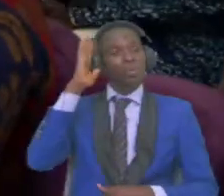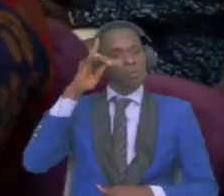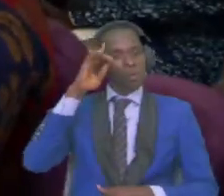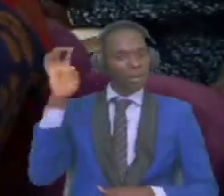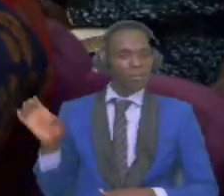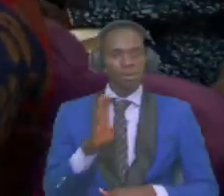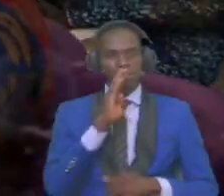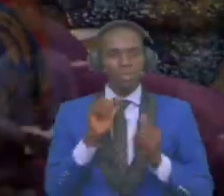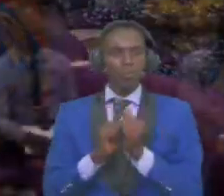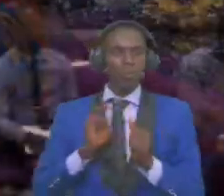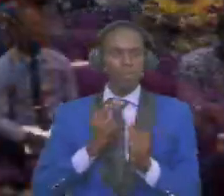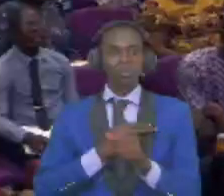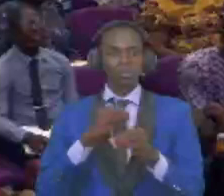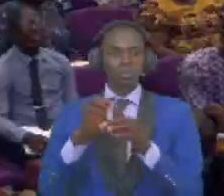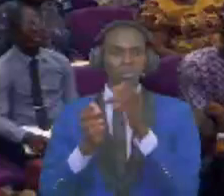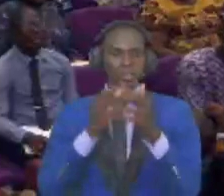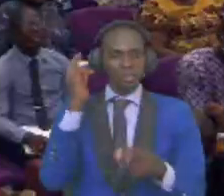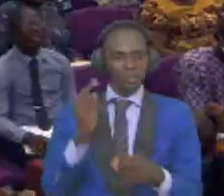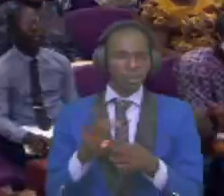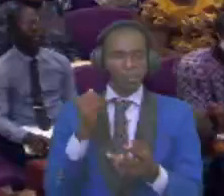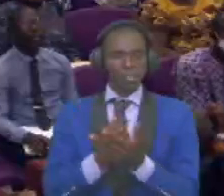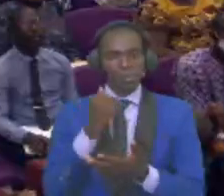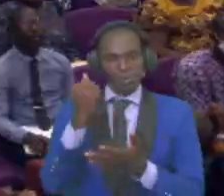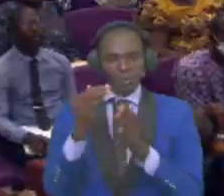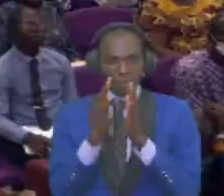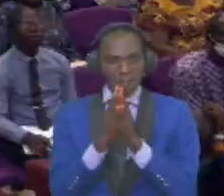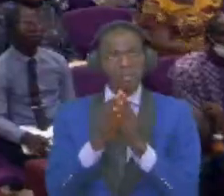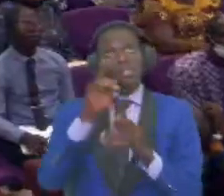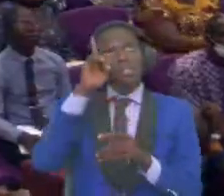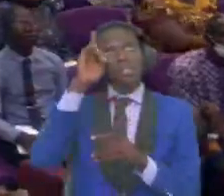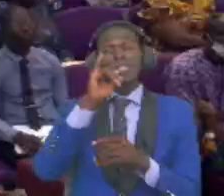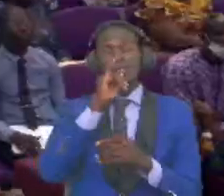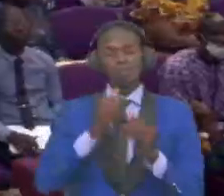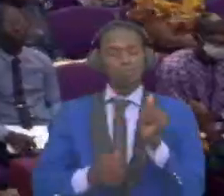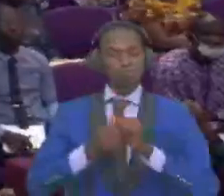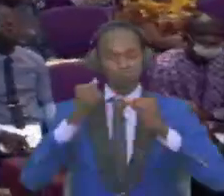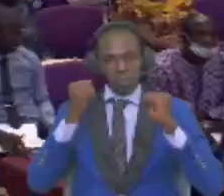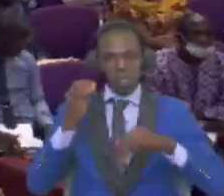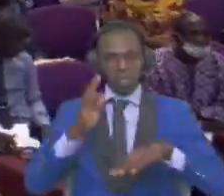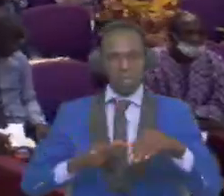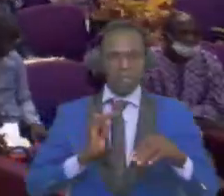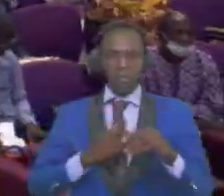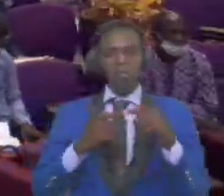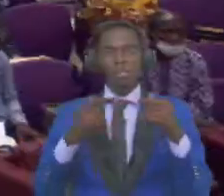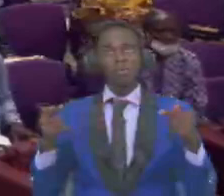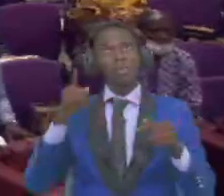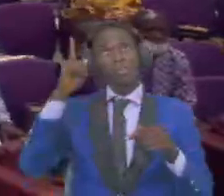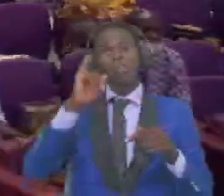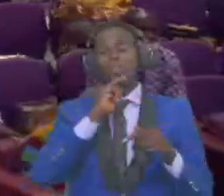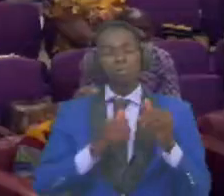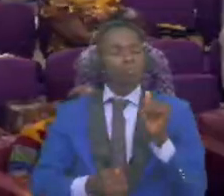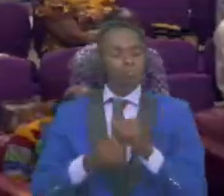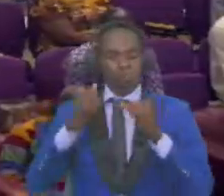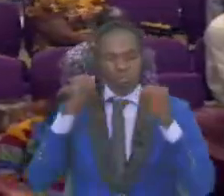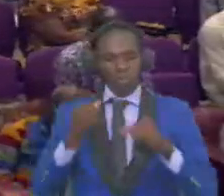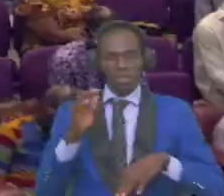sera toujours avec nous au nom de jésus christ il est plus fort que nos ennemis les